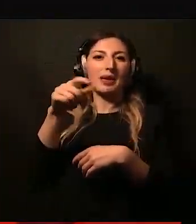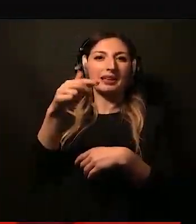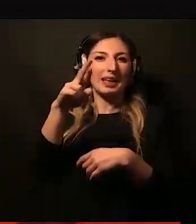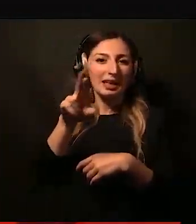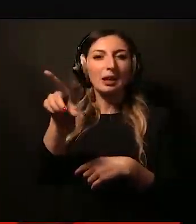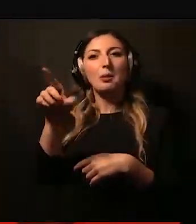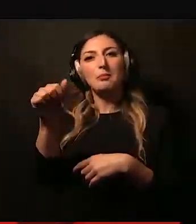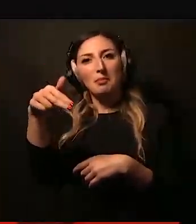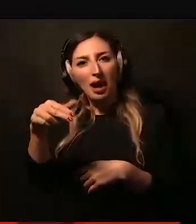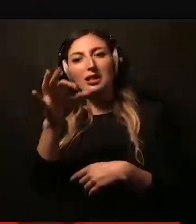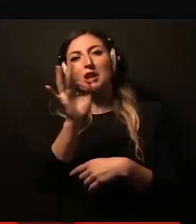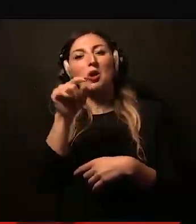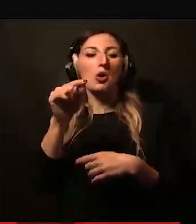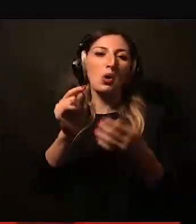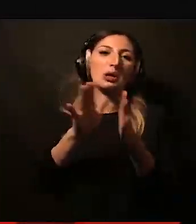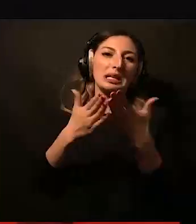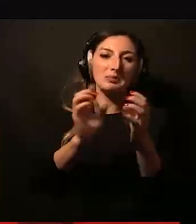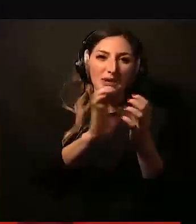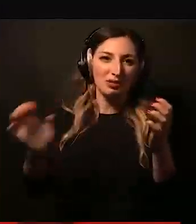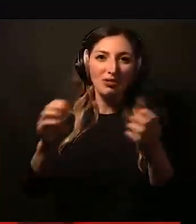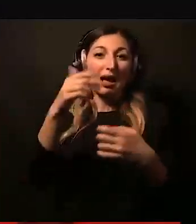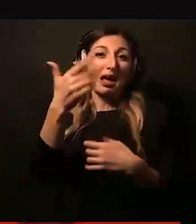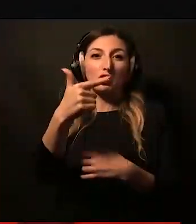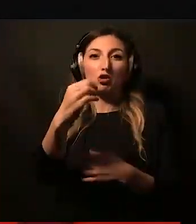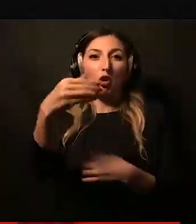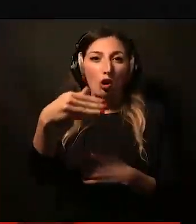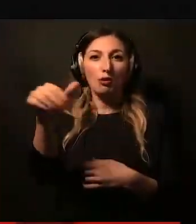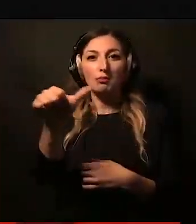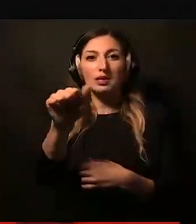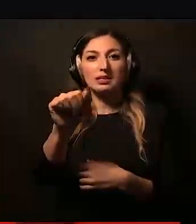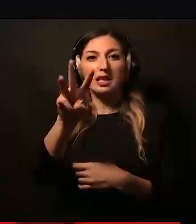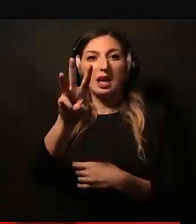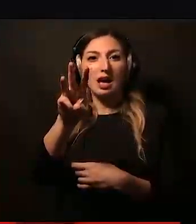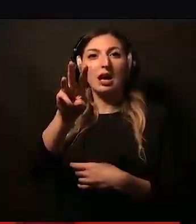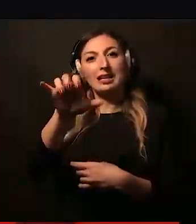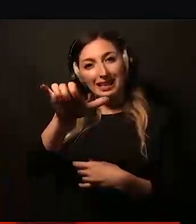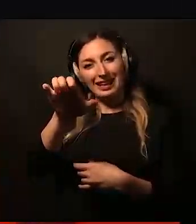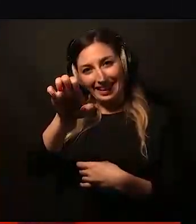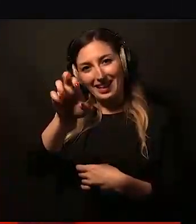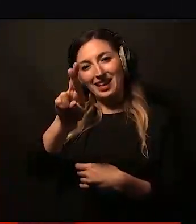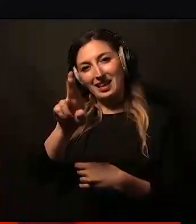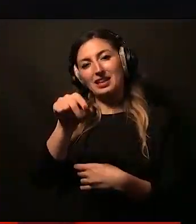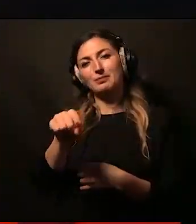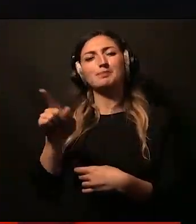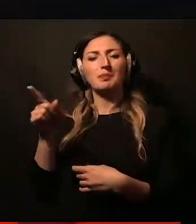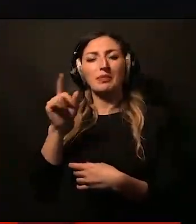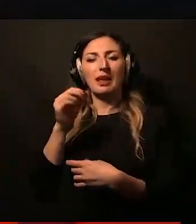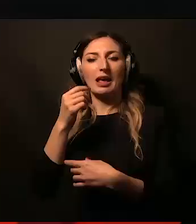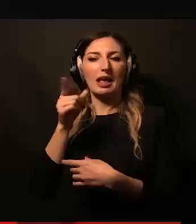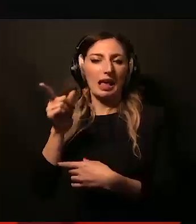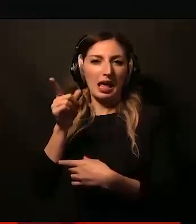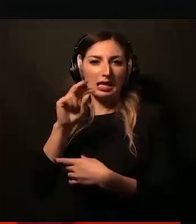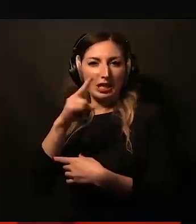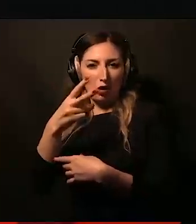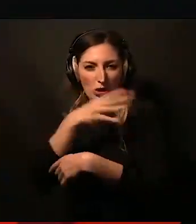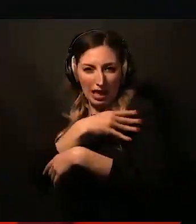soyer e anche il Barry fin La maestra è arrivata in seconda elementare dicevo E appena si è seduta alla